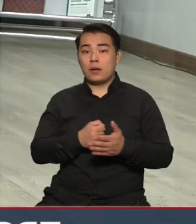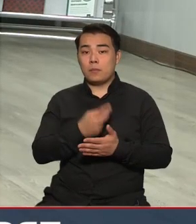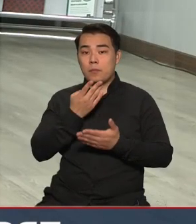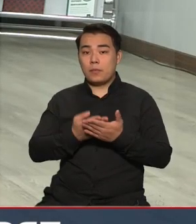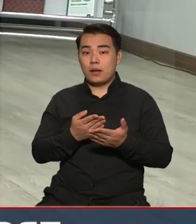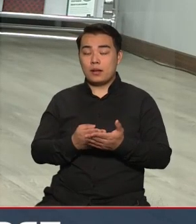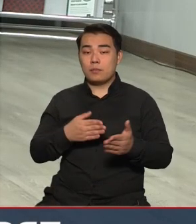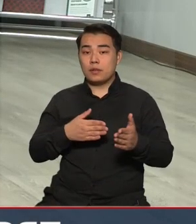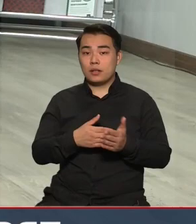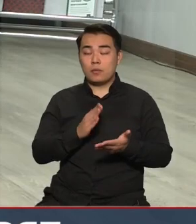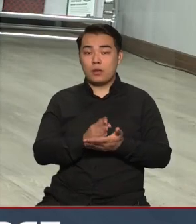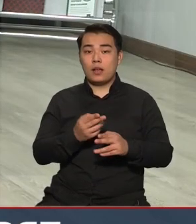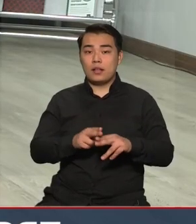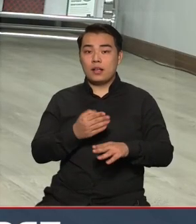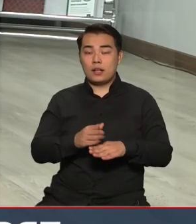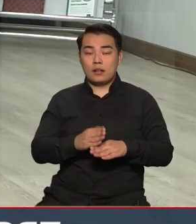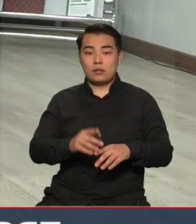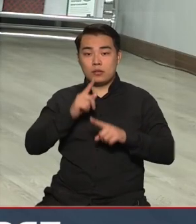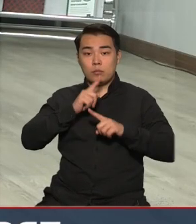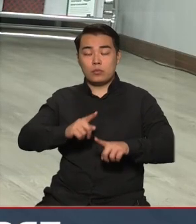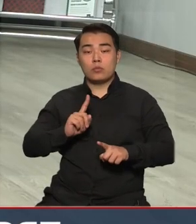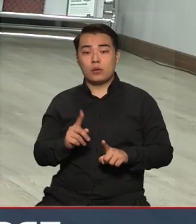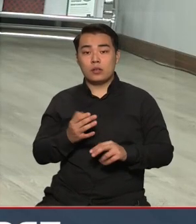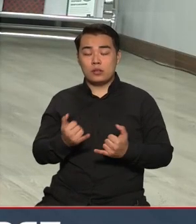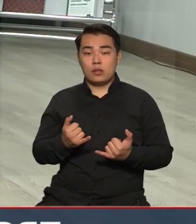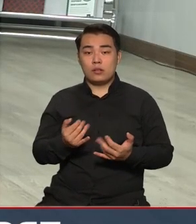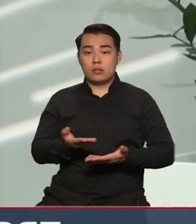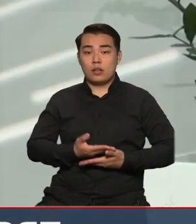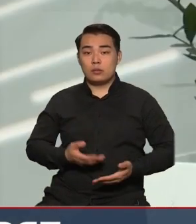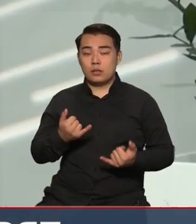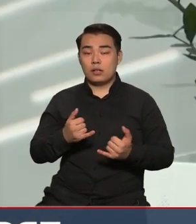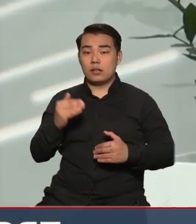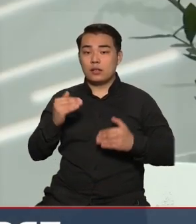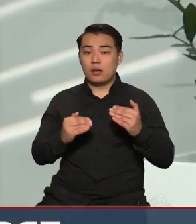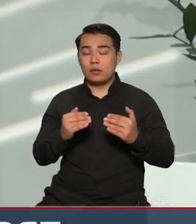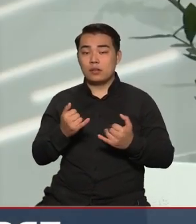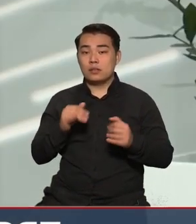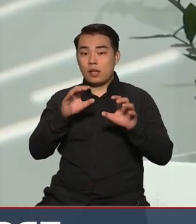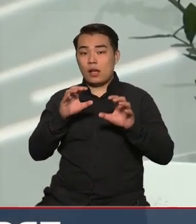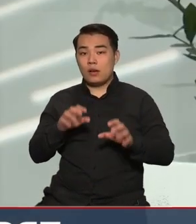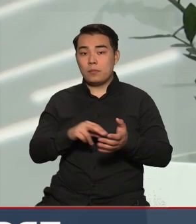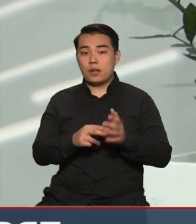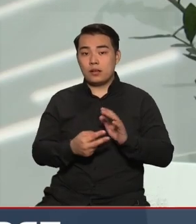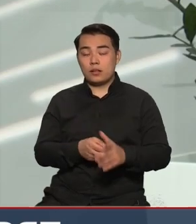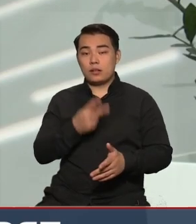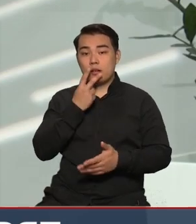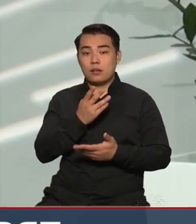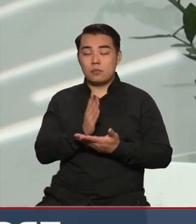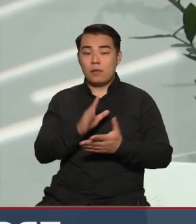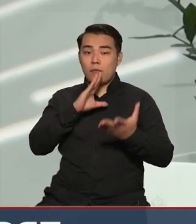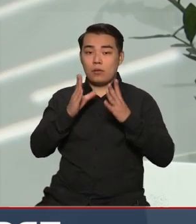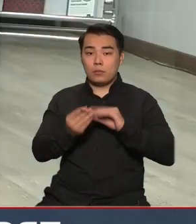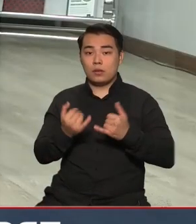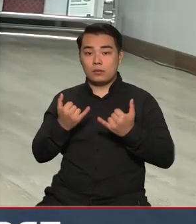что они должны кредитовать под это дело. Ну и сейчас в рамках нашего законопроекта мы рассматриваем вообще